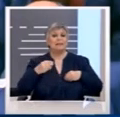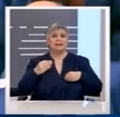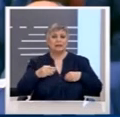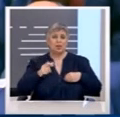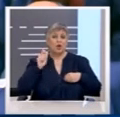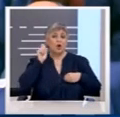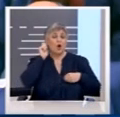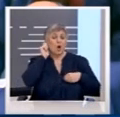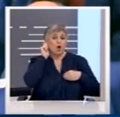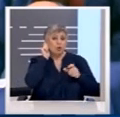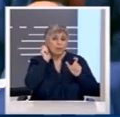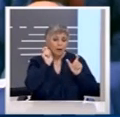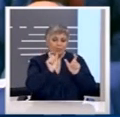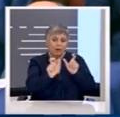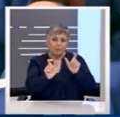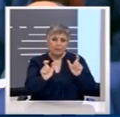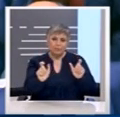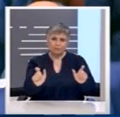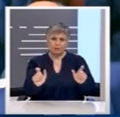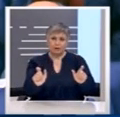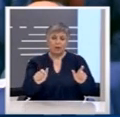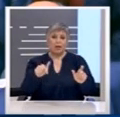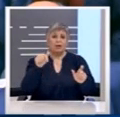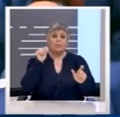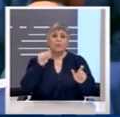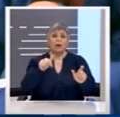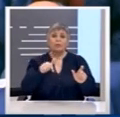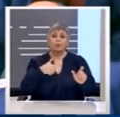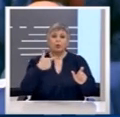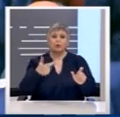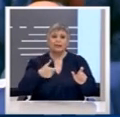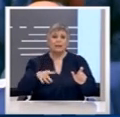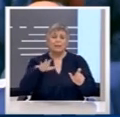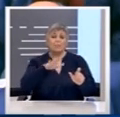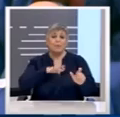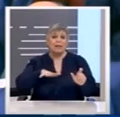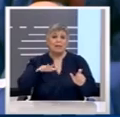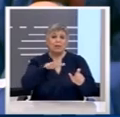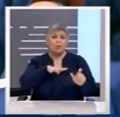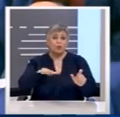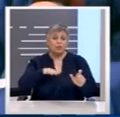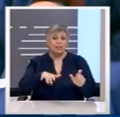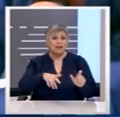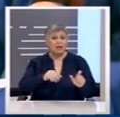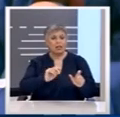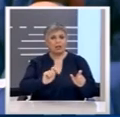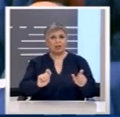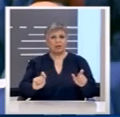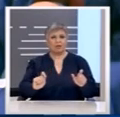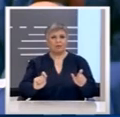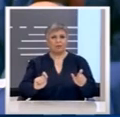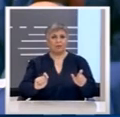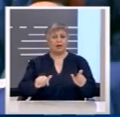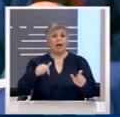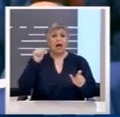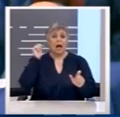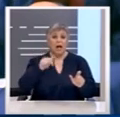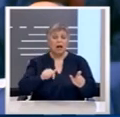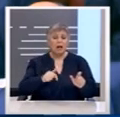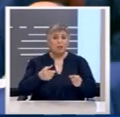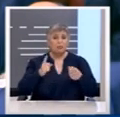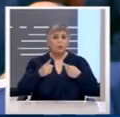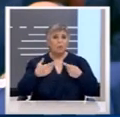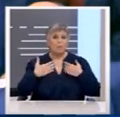τις κρίσεις έργα όμνες. Αυτή είναι η επίσημη θέση της εθνικής αντιπροσωπείας, όπως τουλάχιστον αποτυπώθηκε και